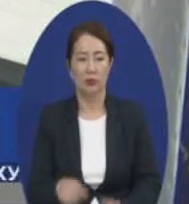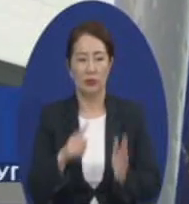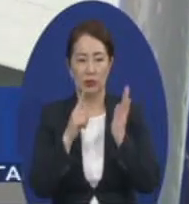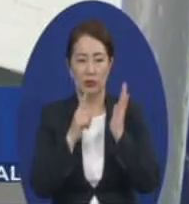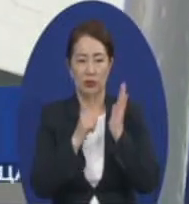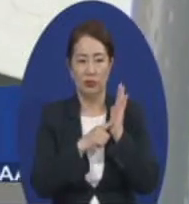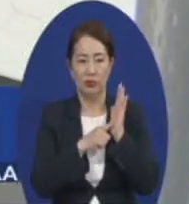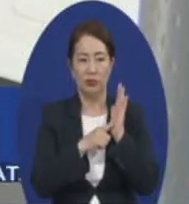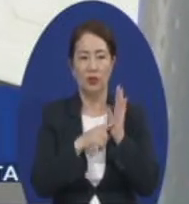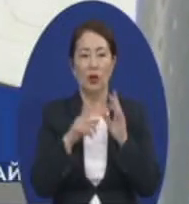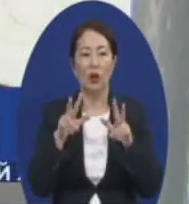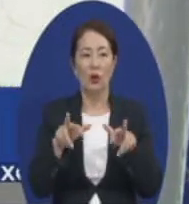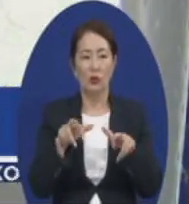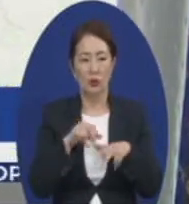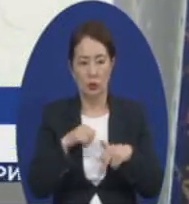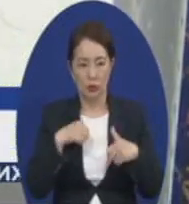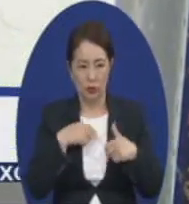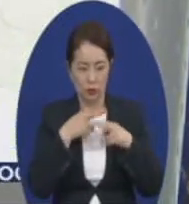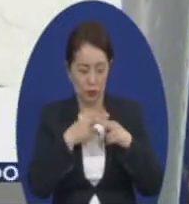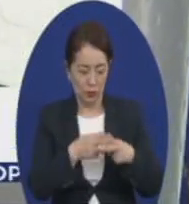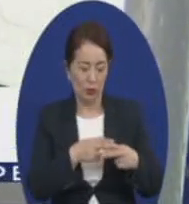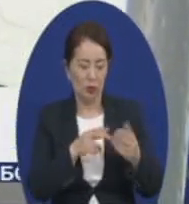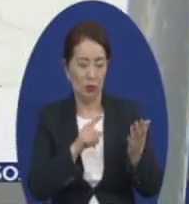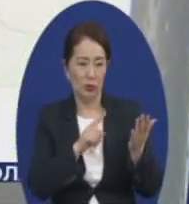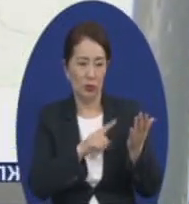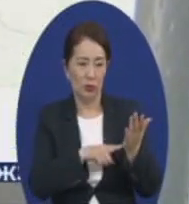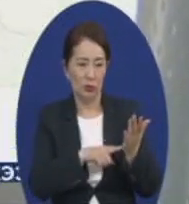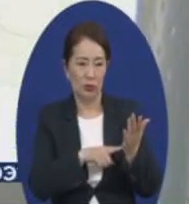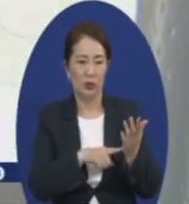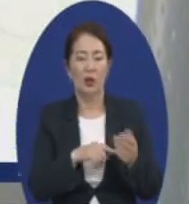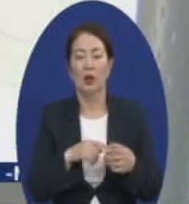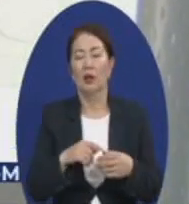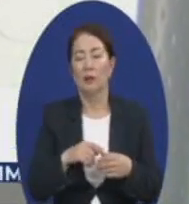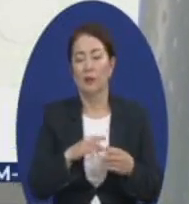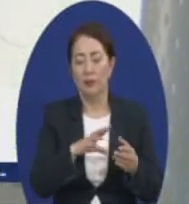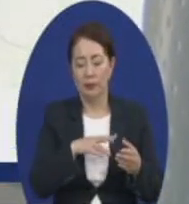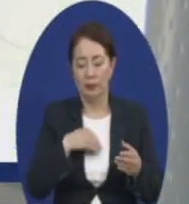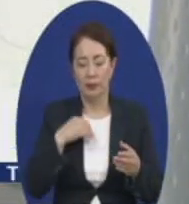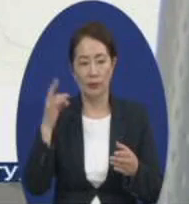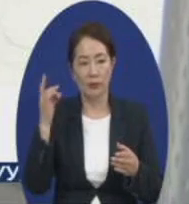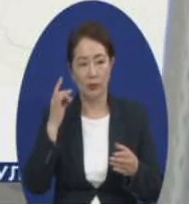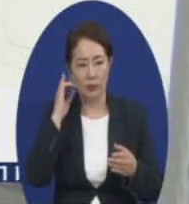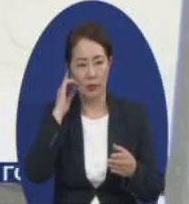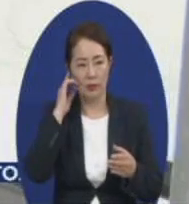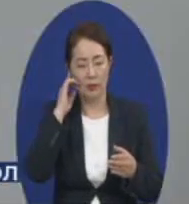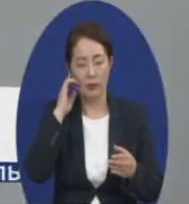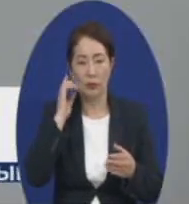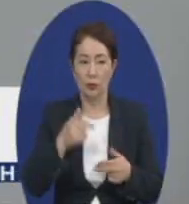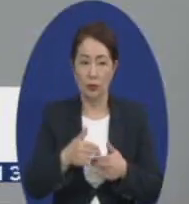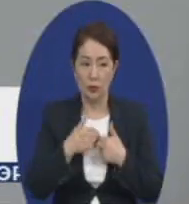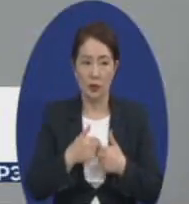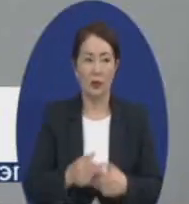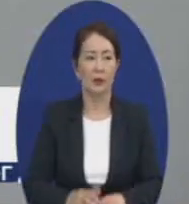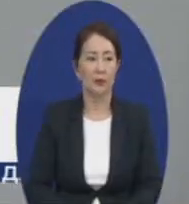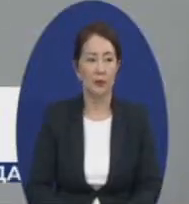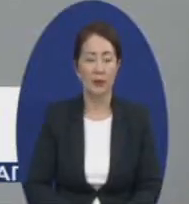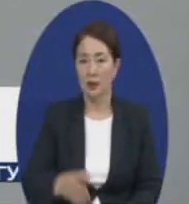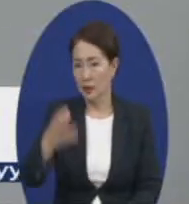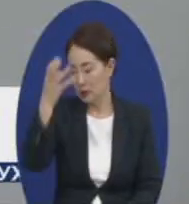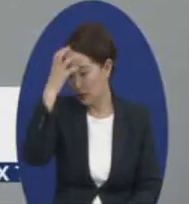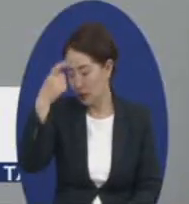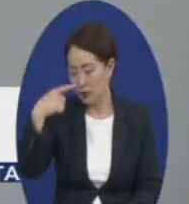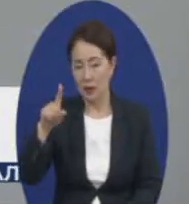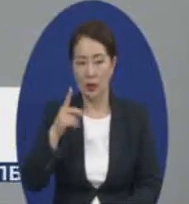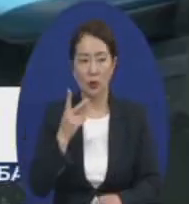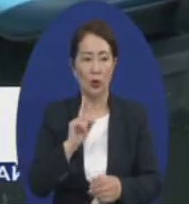өдөр үйлчлэлнийхээ одоо зөвсөн юм ашигладаг конок байгаа чимээ өгдөг дуу чимээ сигнал өгдөг. Засгийн